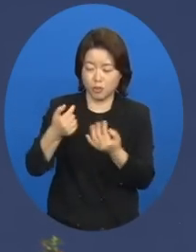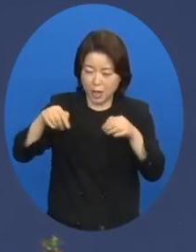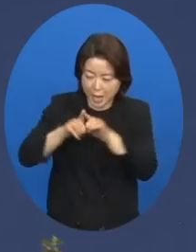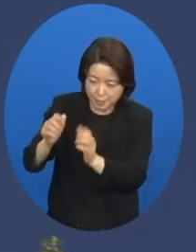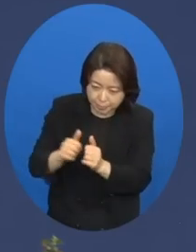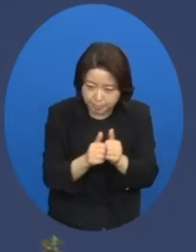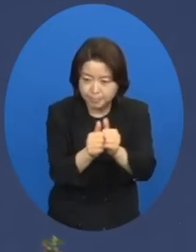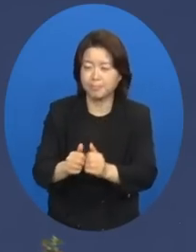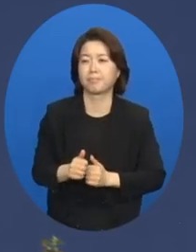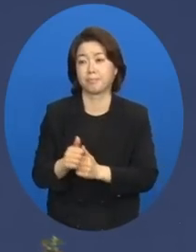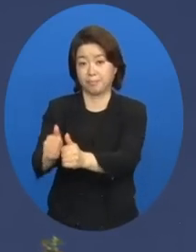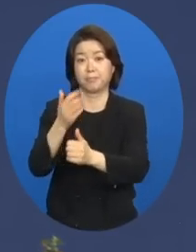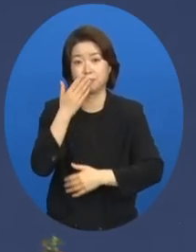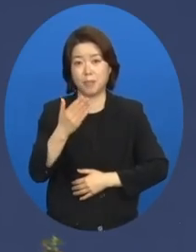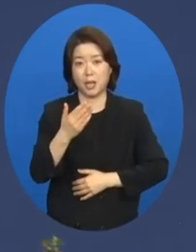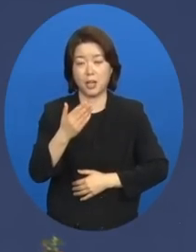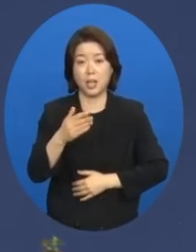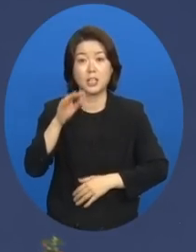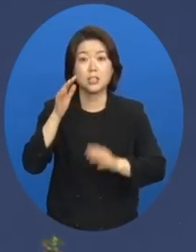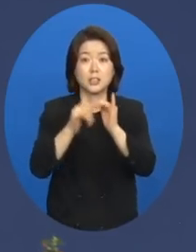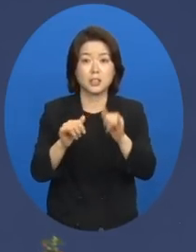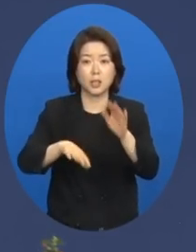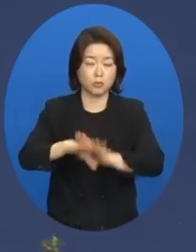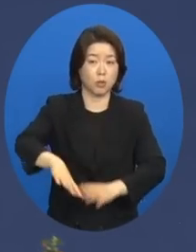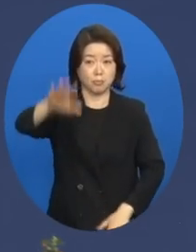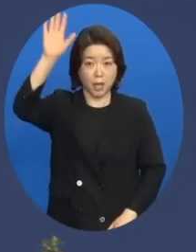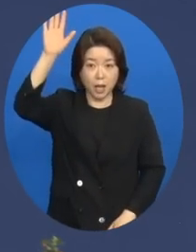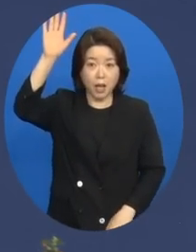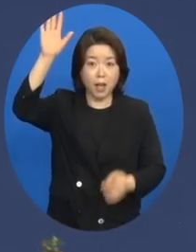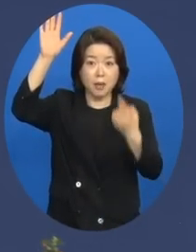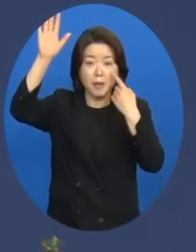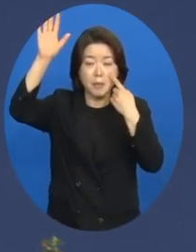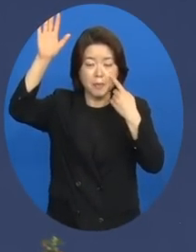동행하며 따라가겠습니다 하시는 분 한번 두 손을 높여 한번 들어봅시다.